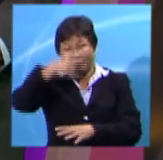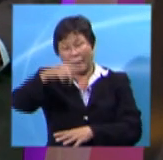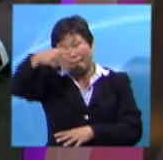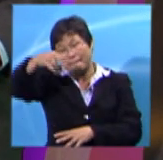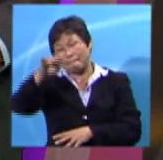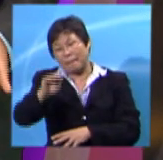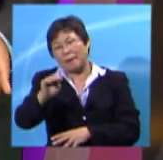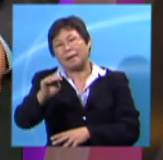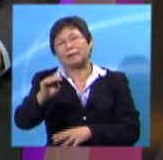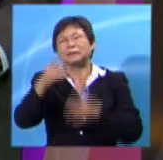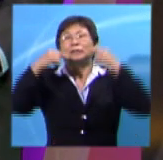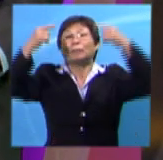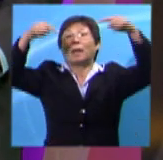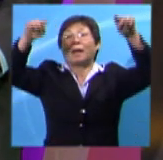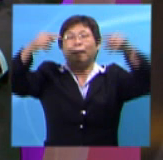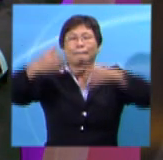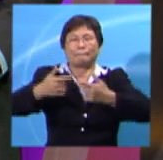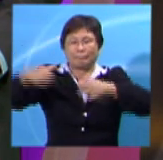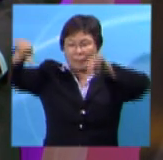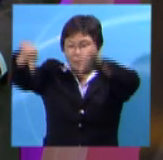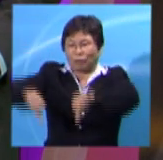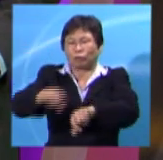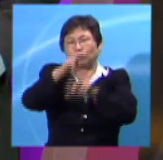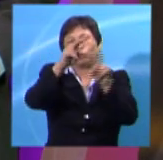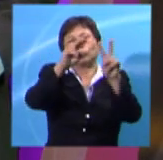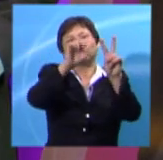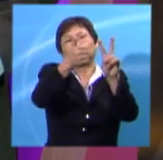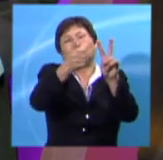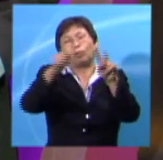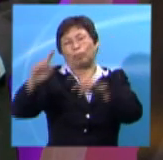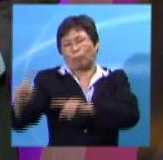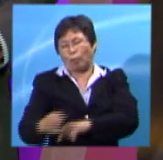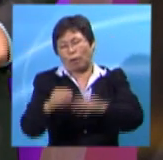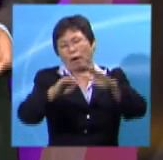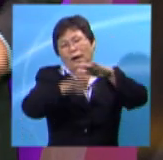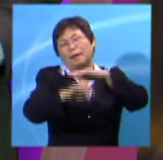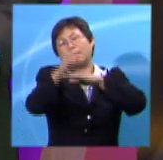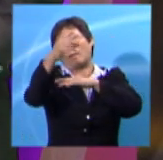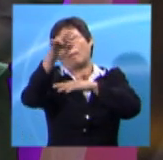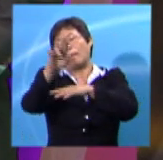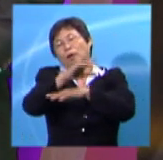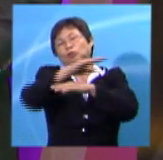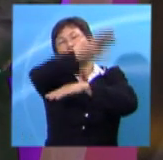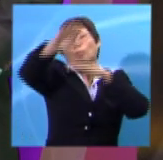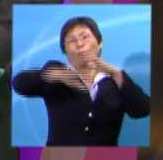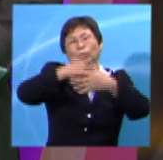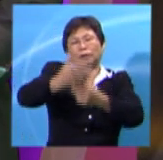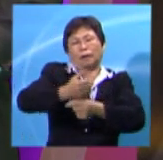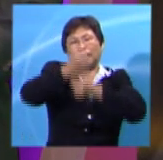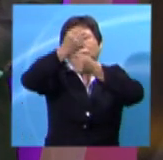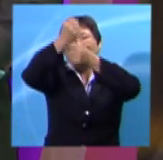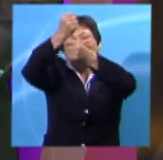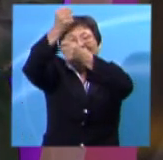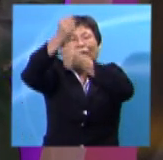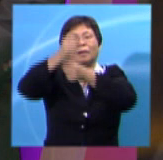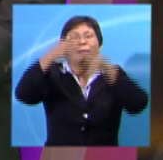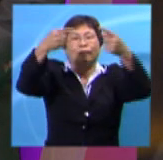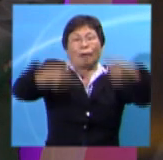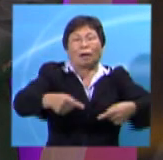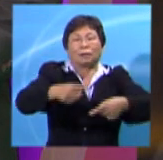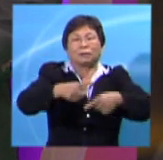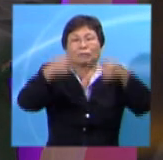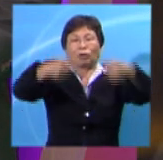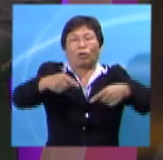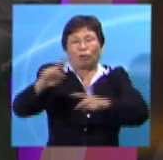nipa pantong Cemerlang apabila membenam 210 pukulan 6 di bawah Pa keseluruhan untuk merangkul kejuaraan beraksi di